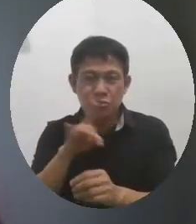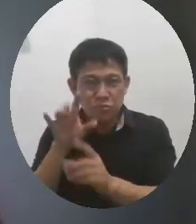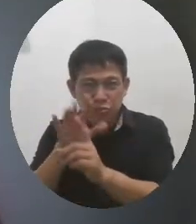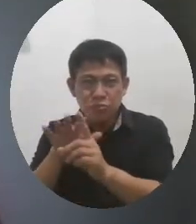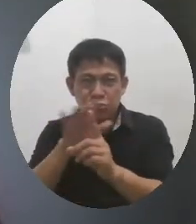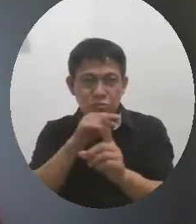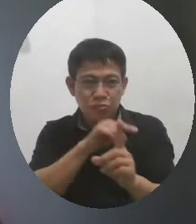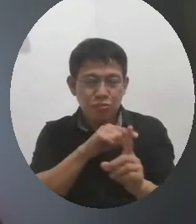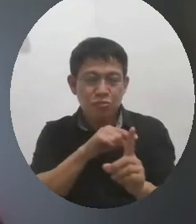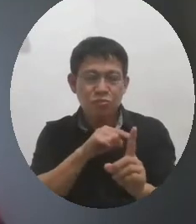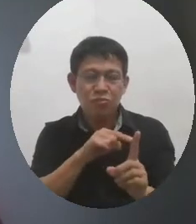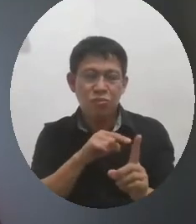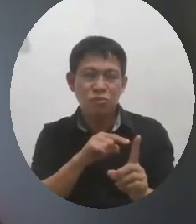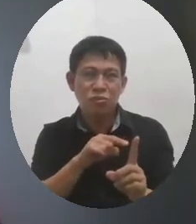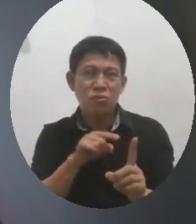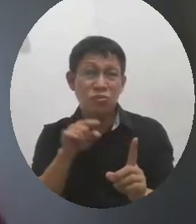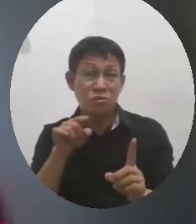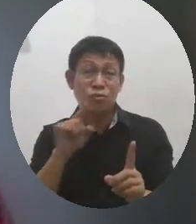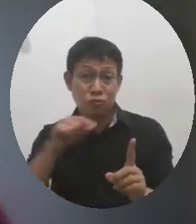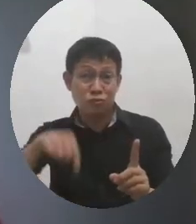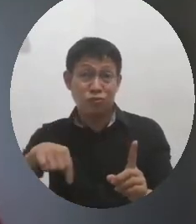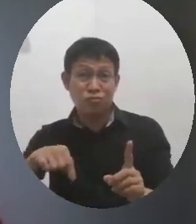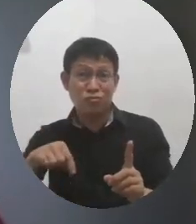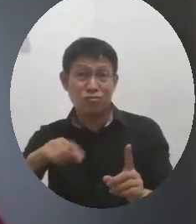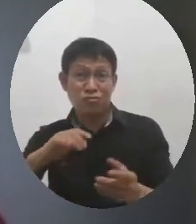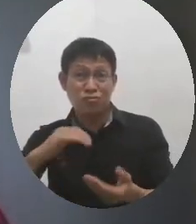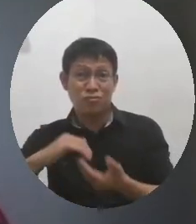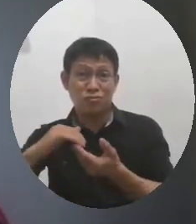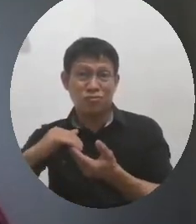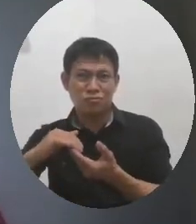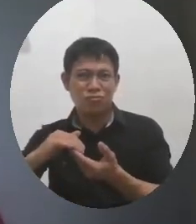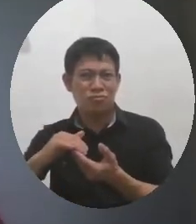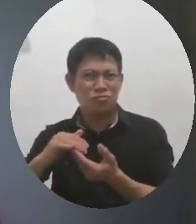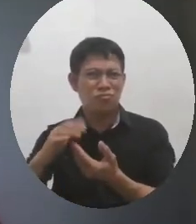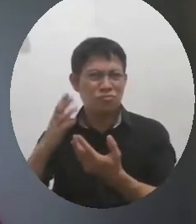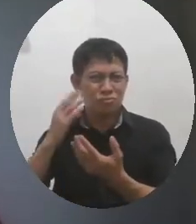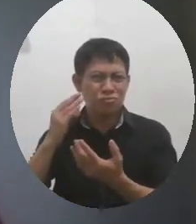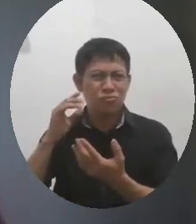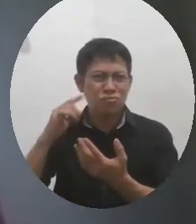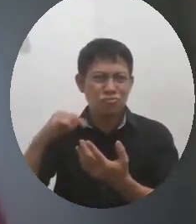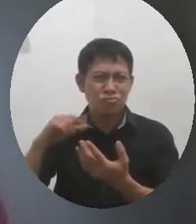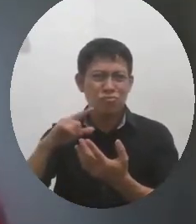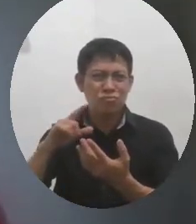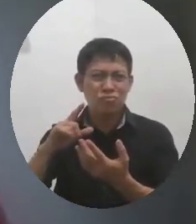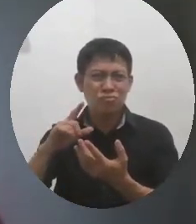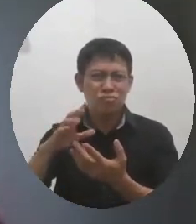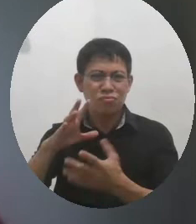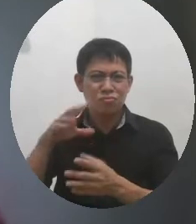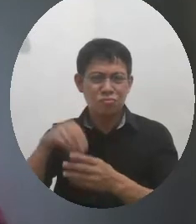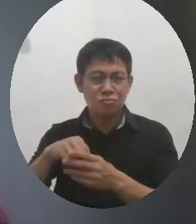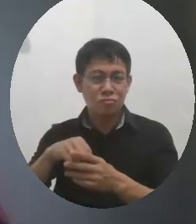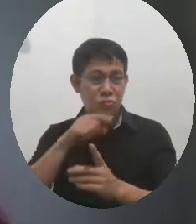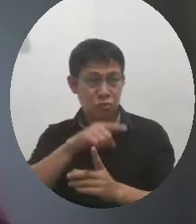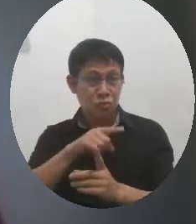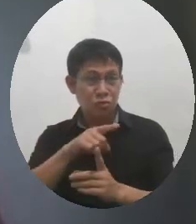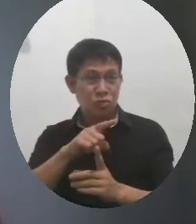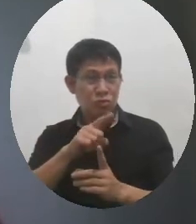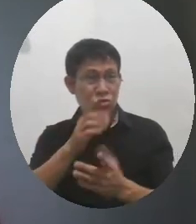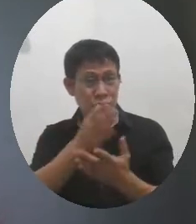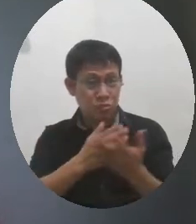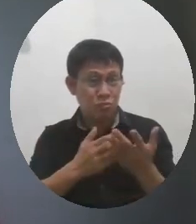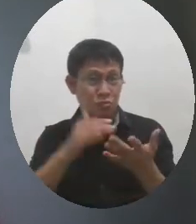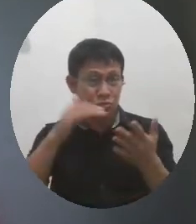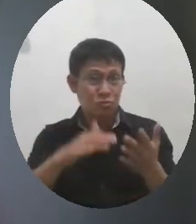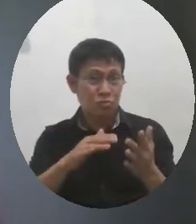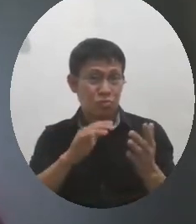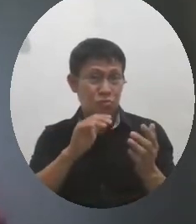na-encounter ng mga batang merong ganitong problema sa kanilang kaisipan. Karamihan sa kanila, merong mga talents na